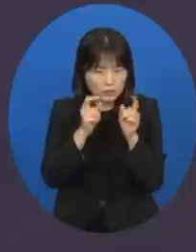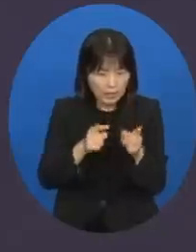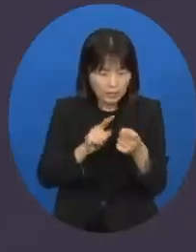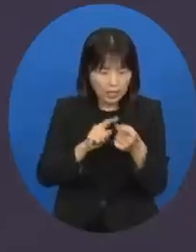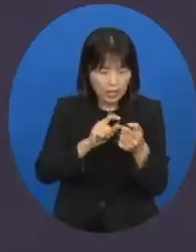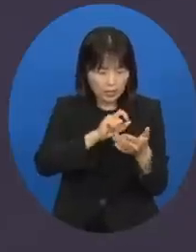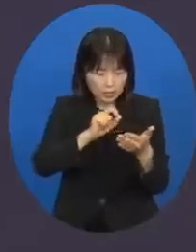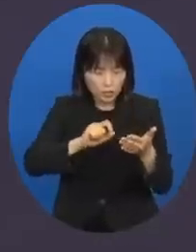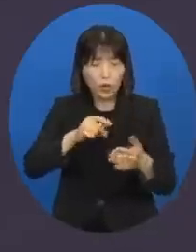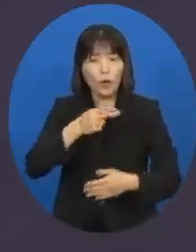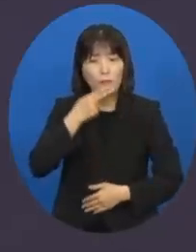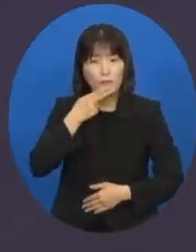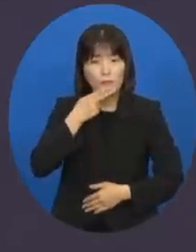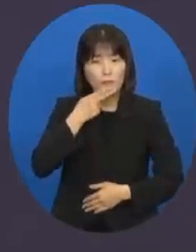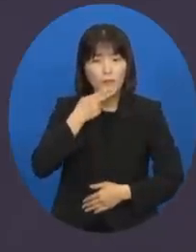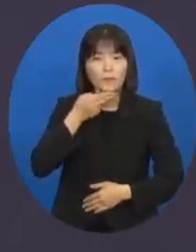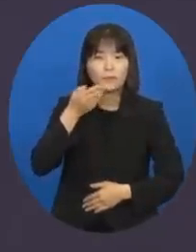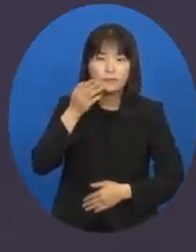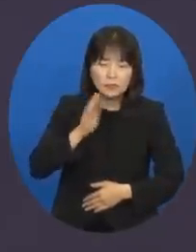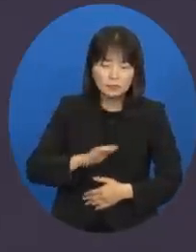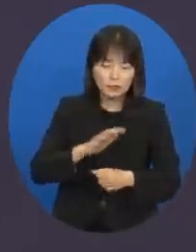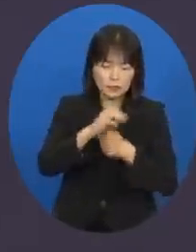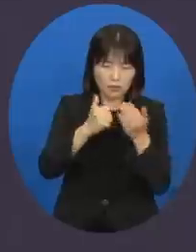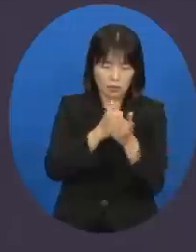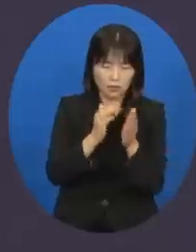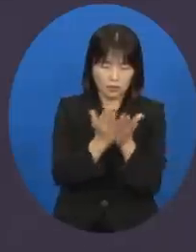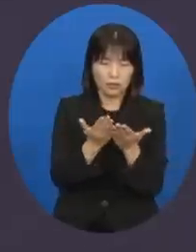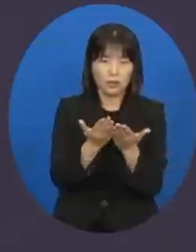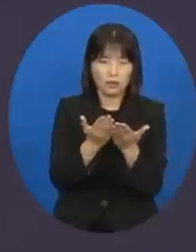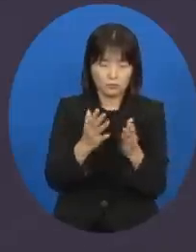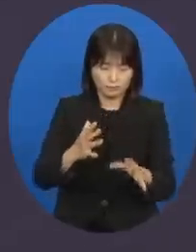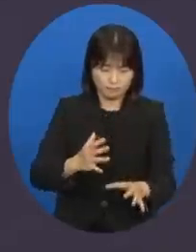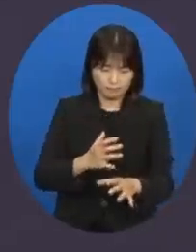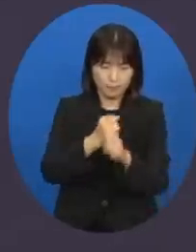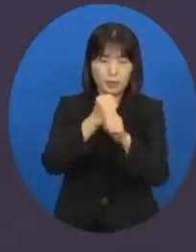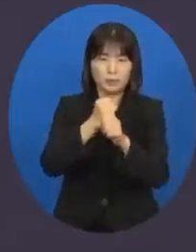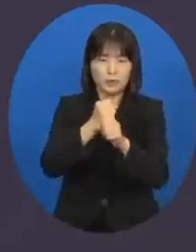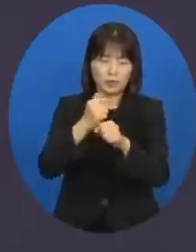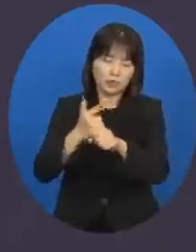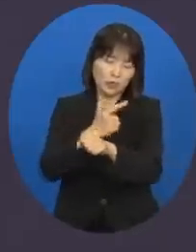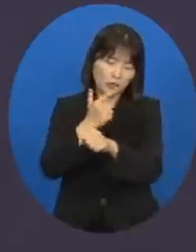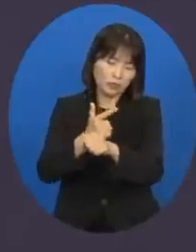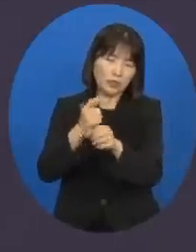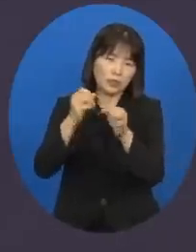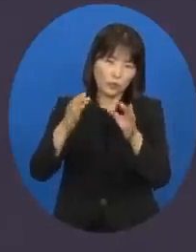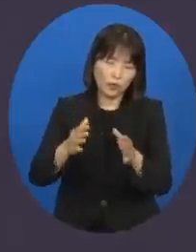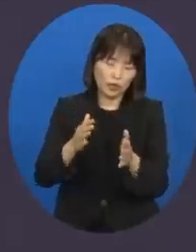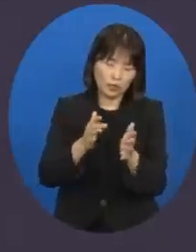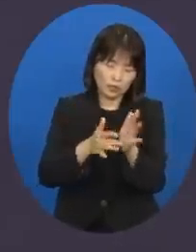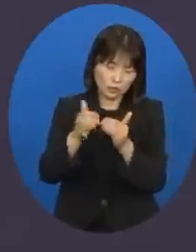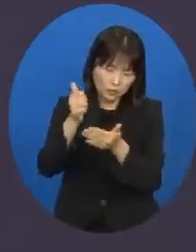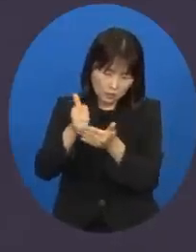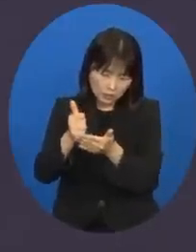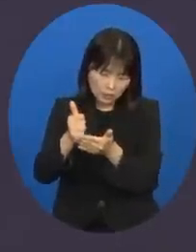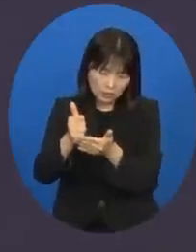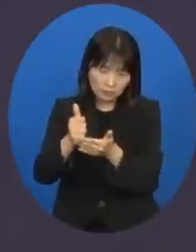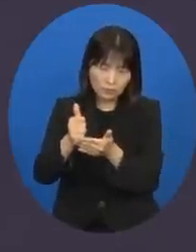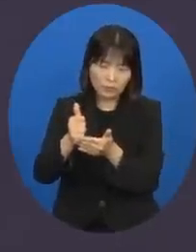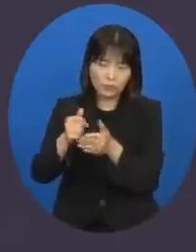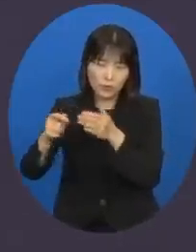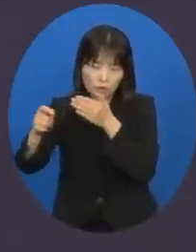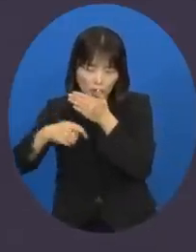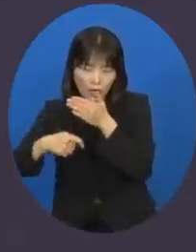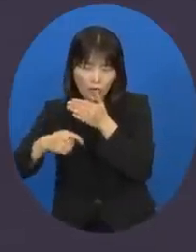않습니다. 하지만 성경을 종합해보면 이 6시간 동안 예수님과 이 강도 사이에 어떤 일이